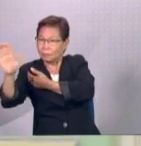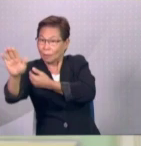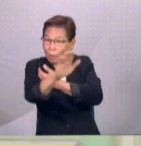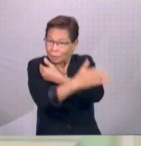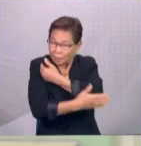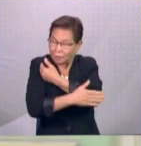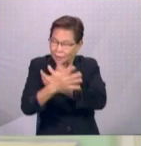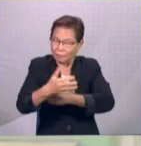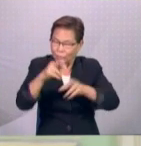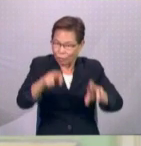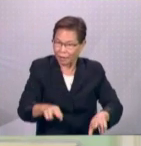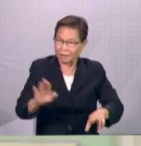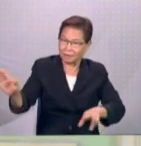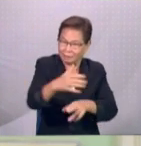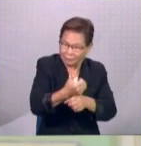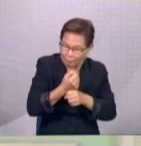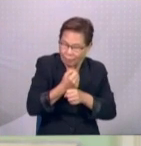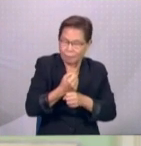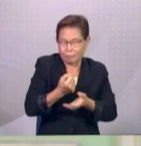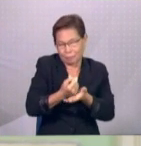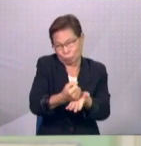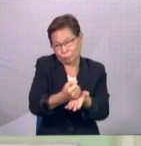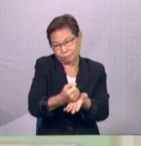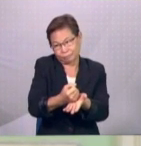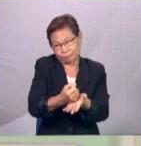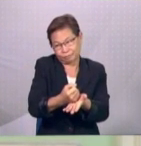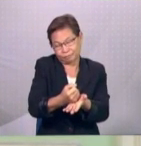mereka mendapat bantuan yang sewajarnya.